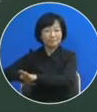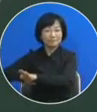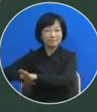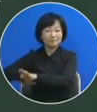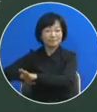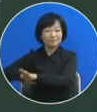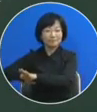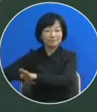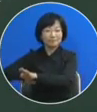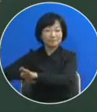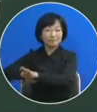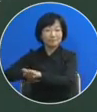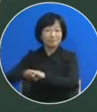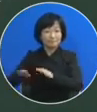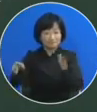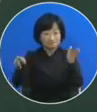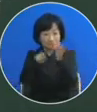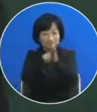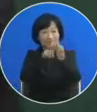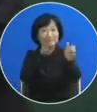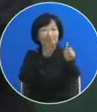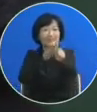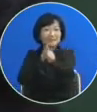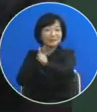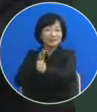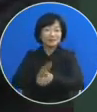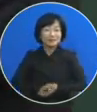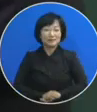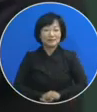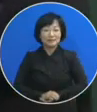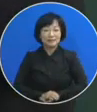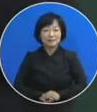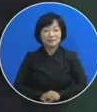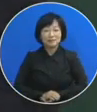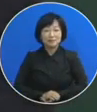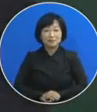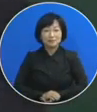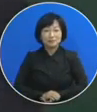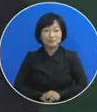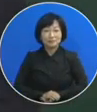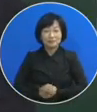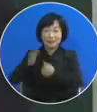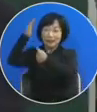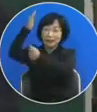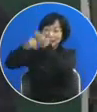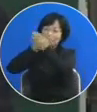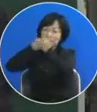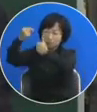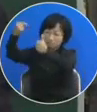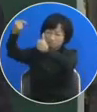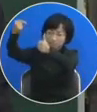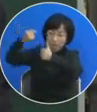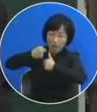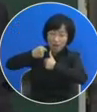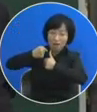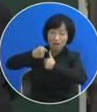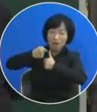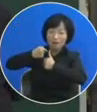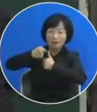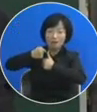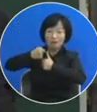stake their life and have this faith. 믿으시길 바랍니다. Believe it. 이걸 하나님 주신 이 천명을 아까 얘기한